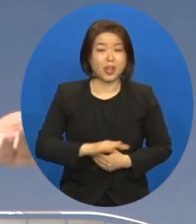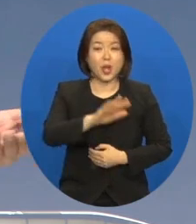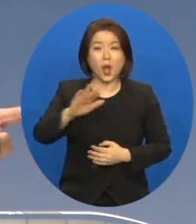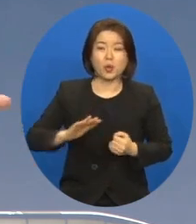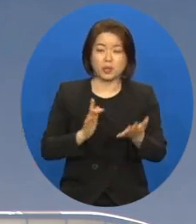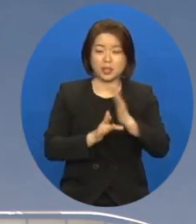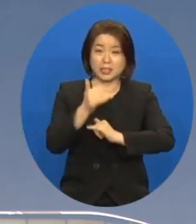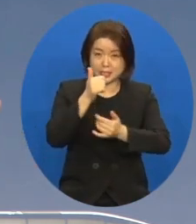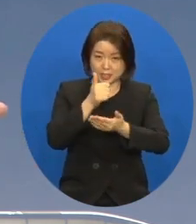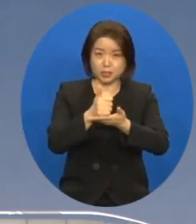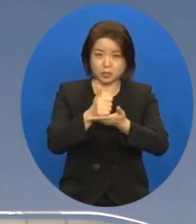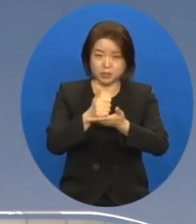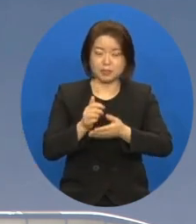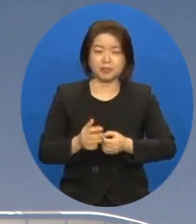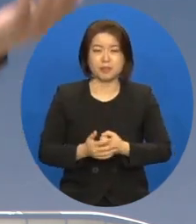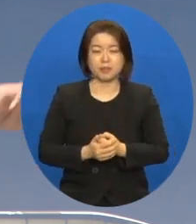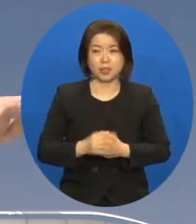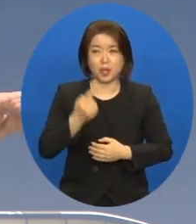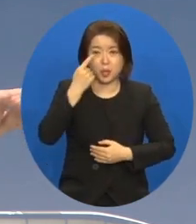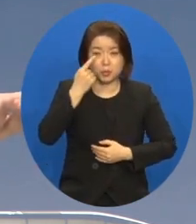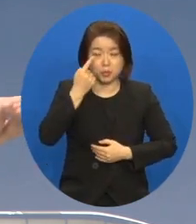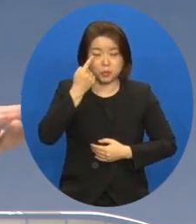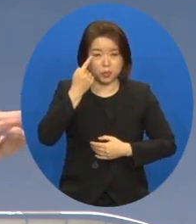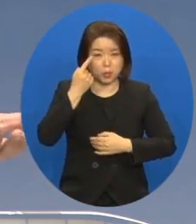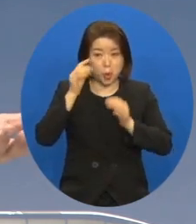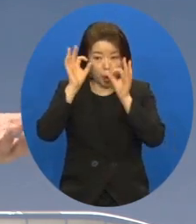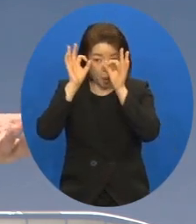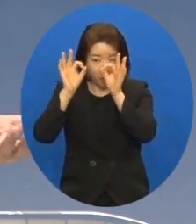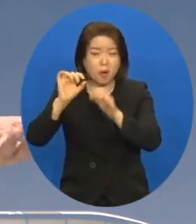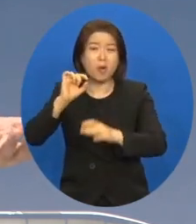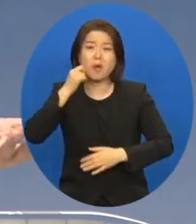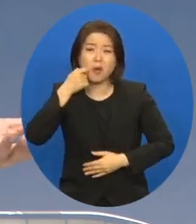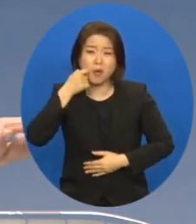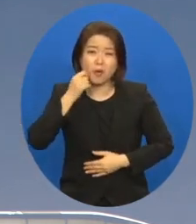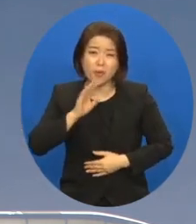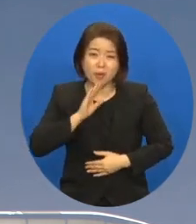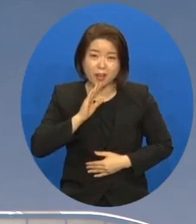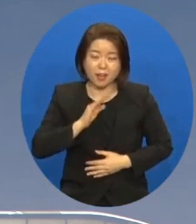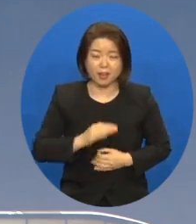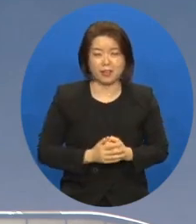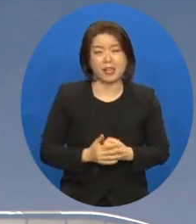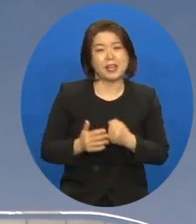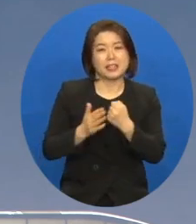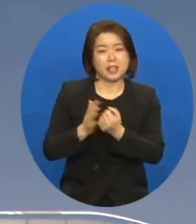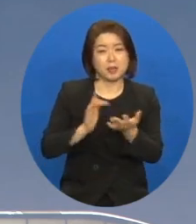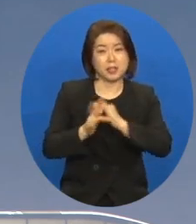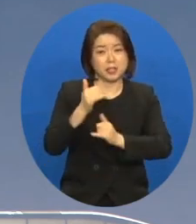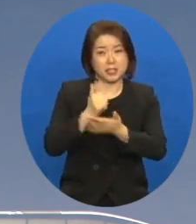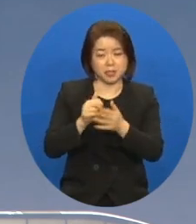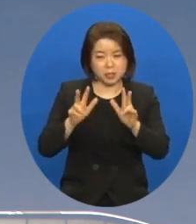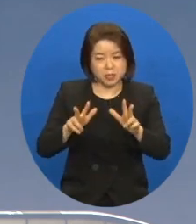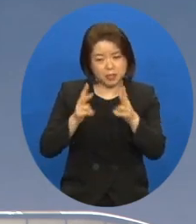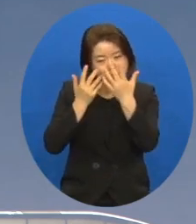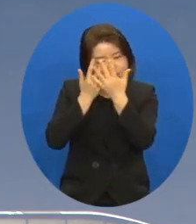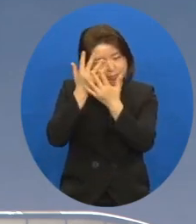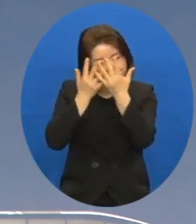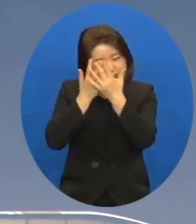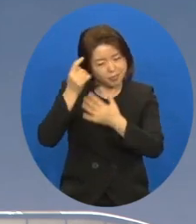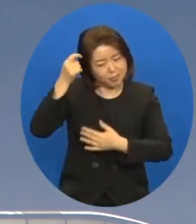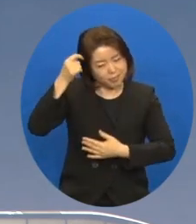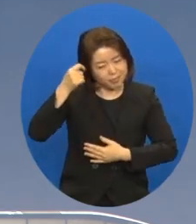우리는 예수님을 눈으로 볼 수 없어요. 그러니까 예수님을 지금은 희미하게 보는